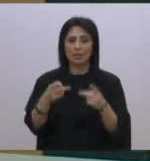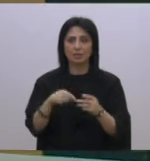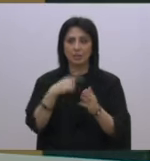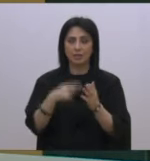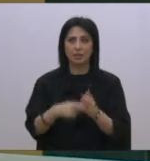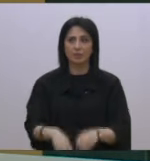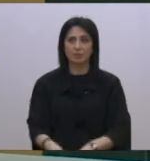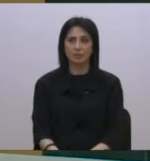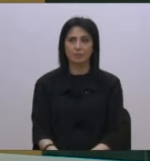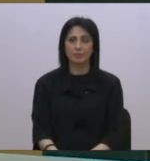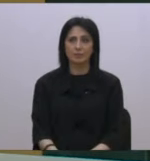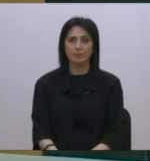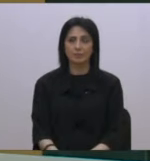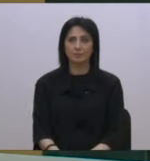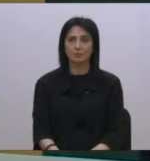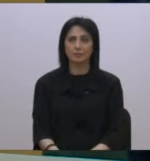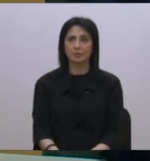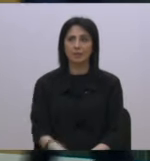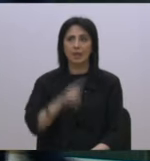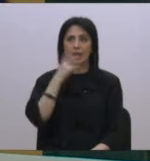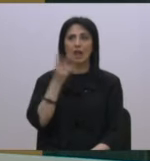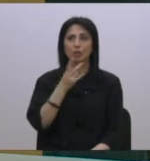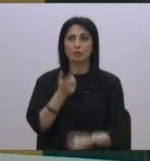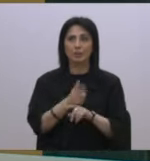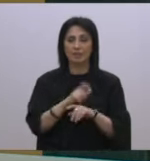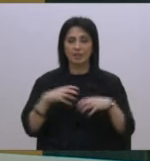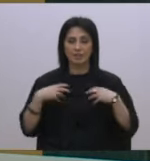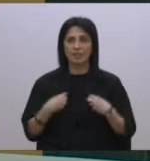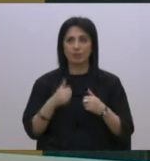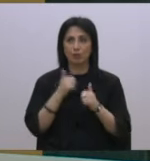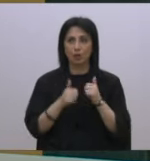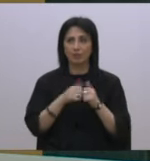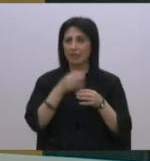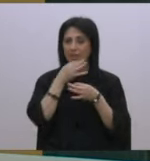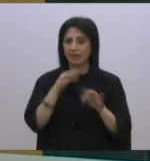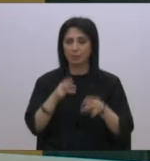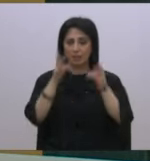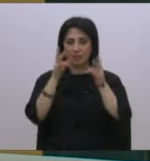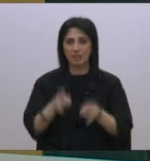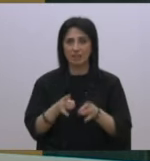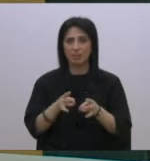საკითხებს. რა თქმა უნდა, ძალიან სამწუხაროა ყოველთვის ნებისმიერი დაზარალებული და